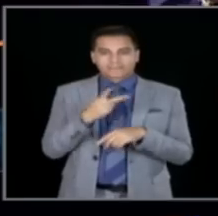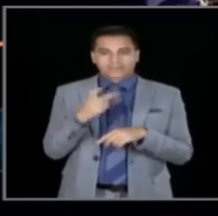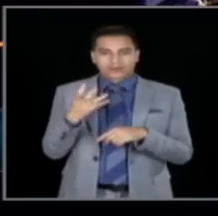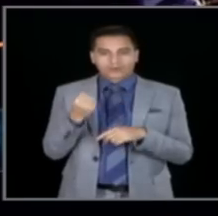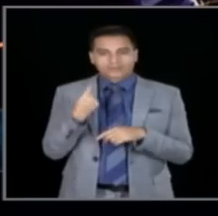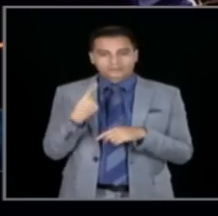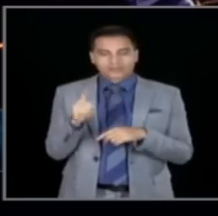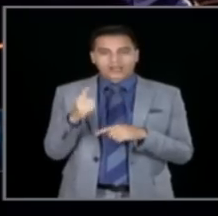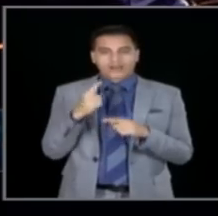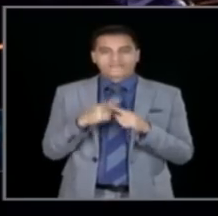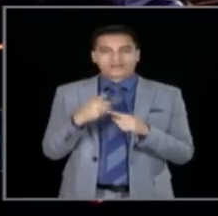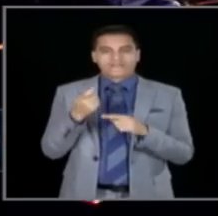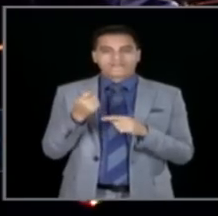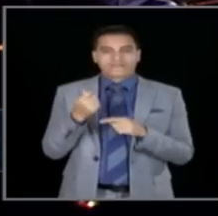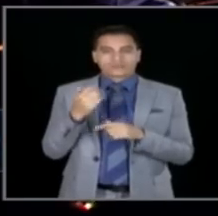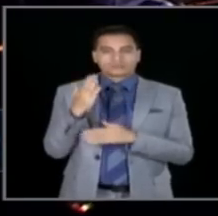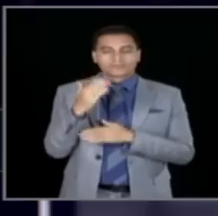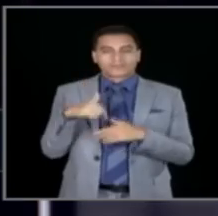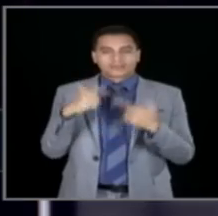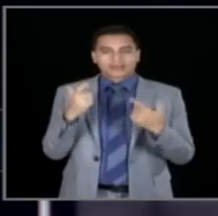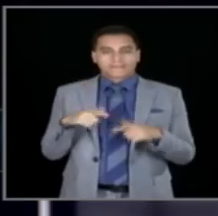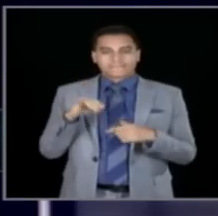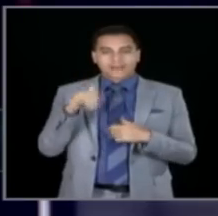240. صح. ما هي العملة الرسمية لدولة ماليزيا؟